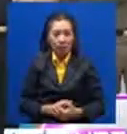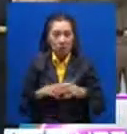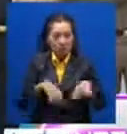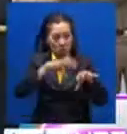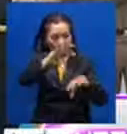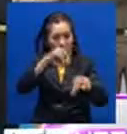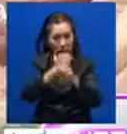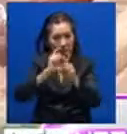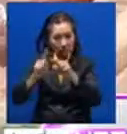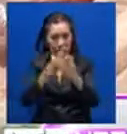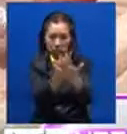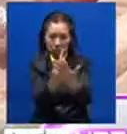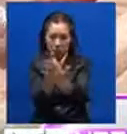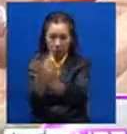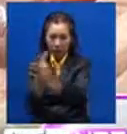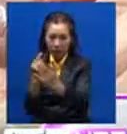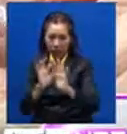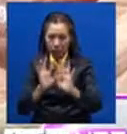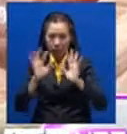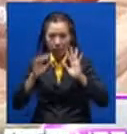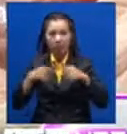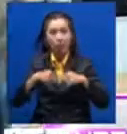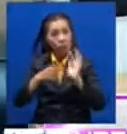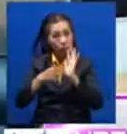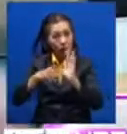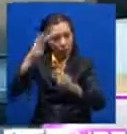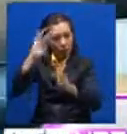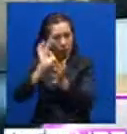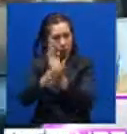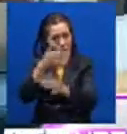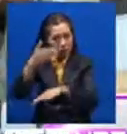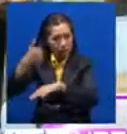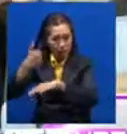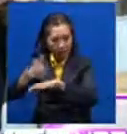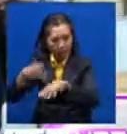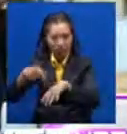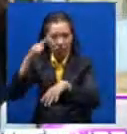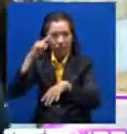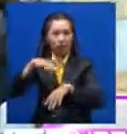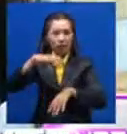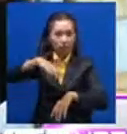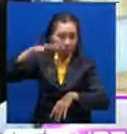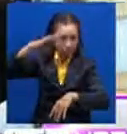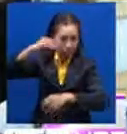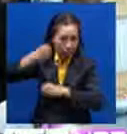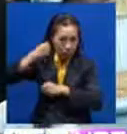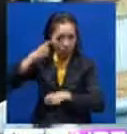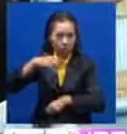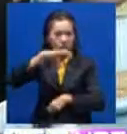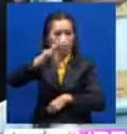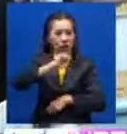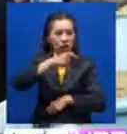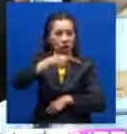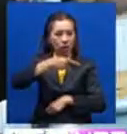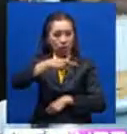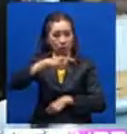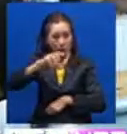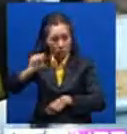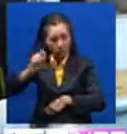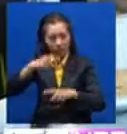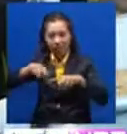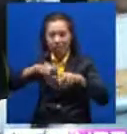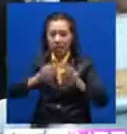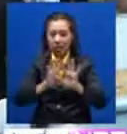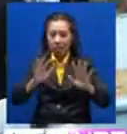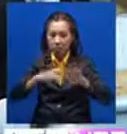จากหลายหน่วยงานอาทิสำนักงานตำรวจแห่งชาติกองทัพบกสำนักงานป้องกันและปราบปรามยาเสพติดเป็นสักขีพยานร่วม